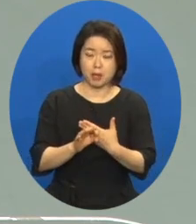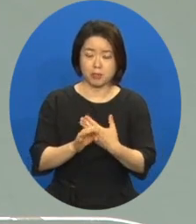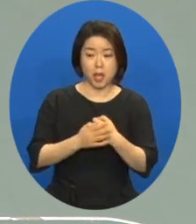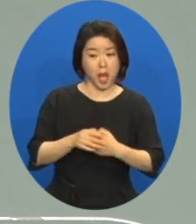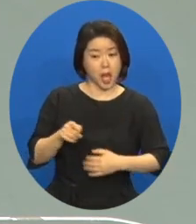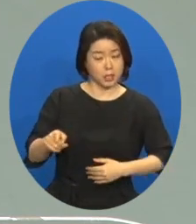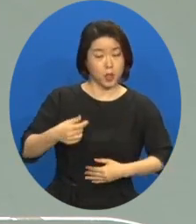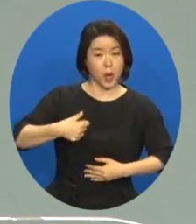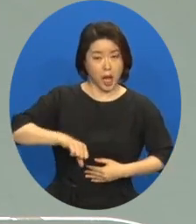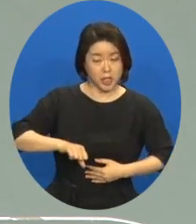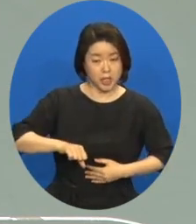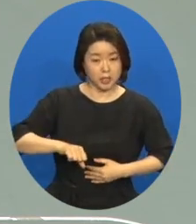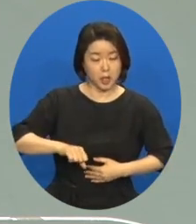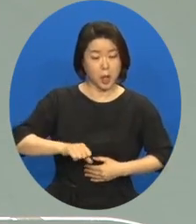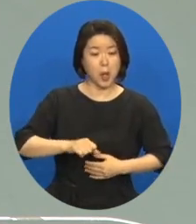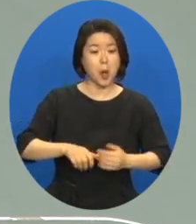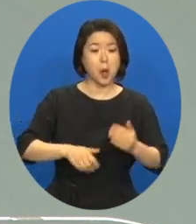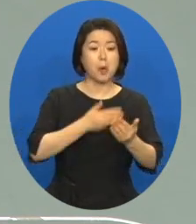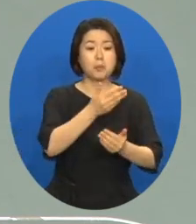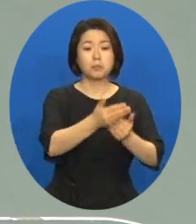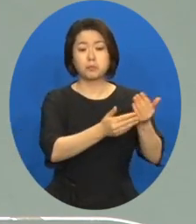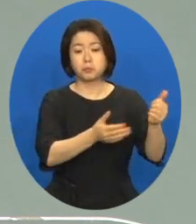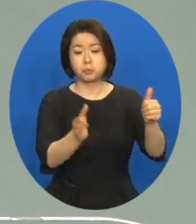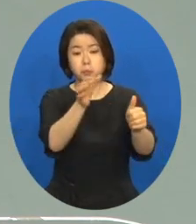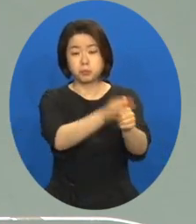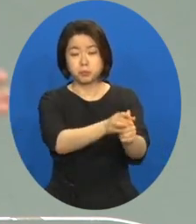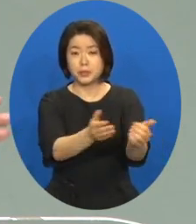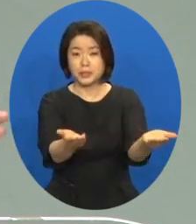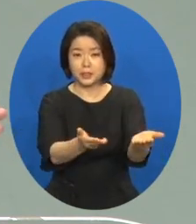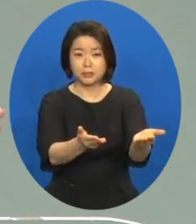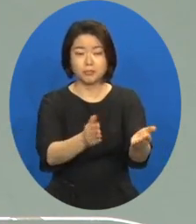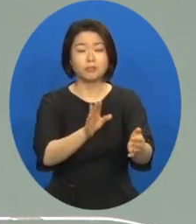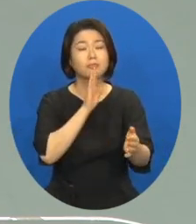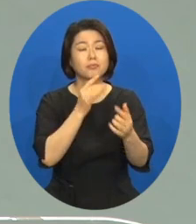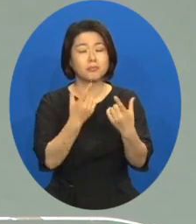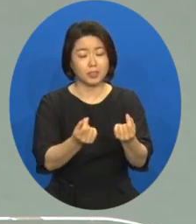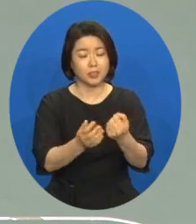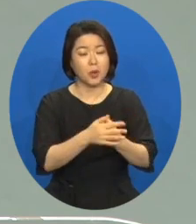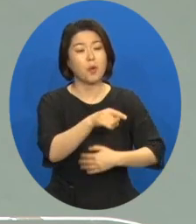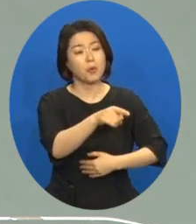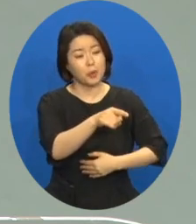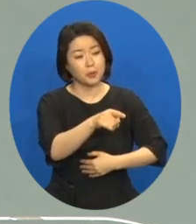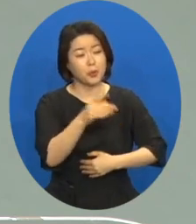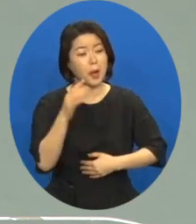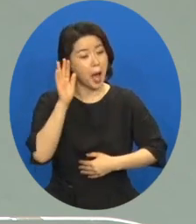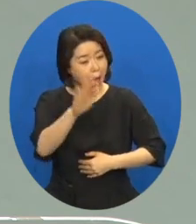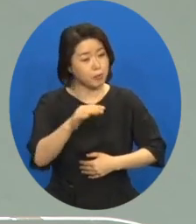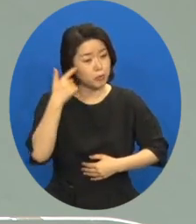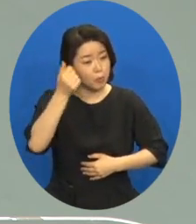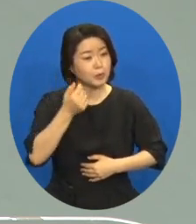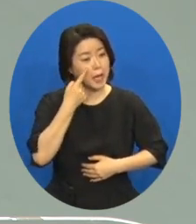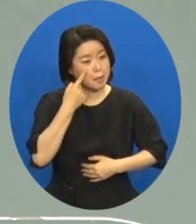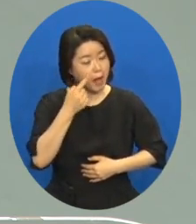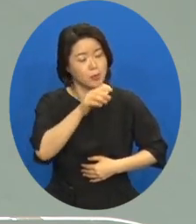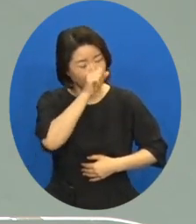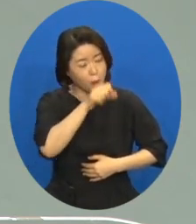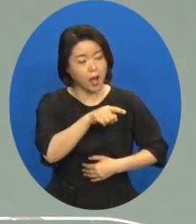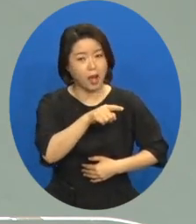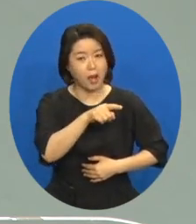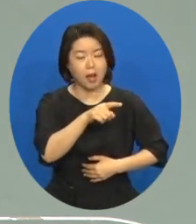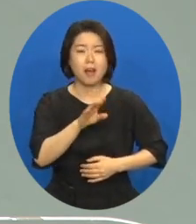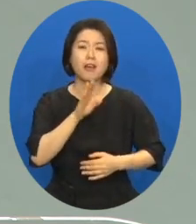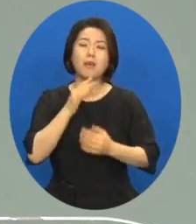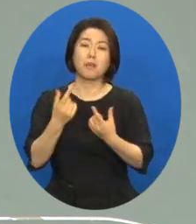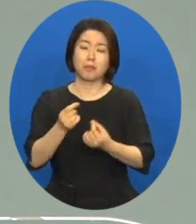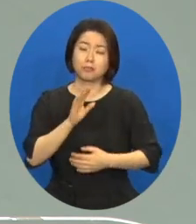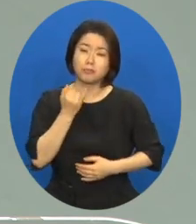아들에게 물려주는 일은 당연한 일이겠죠. 아들아, 너도 목사가 되거라. 그 당연한 일이겠죠. 근데 제가